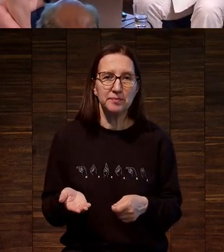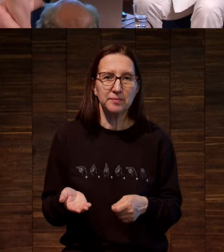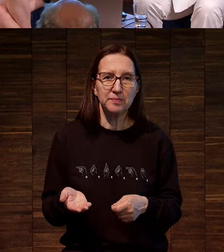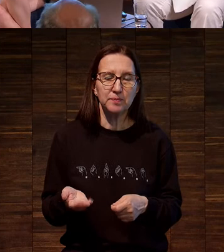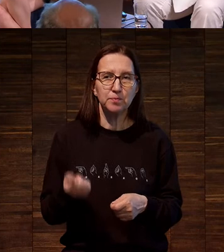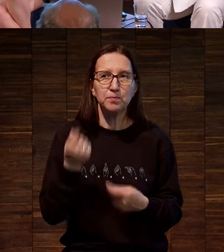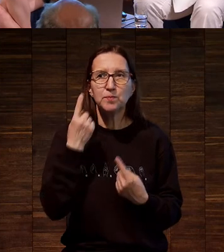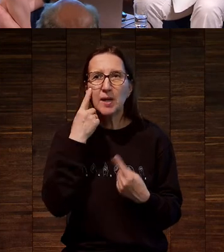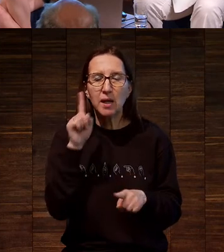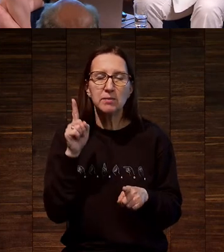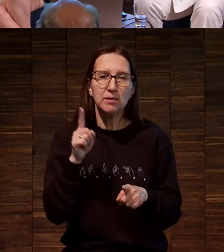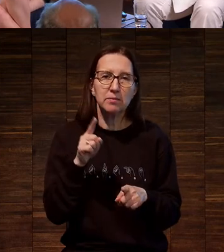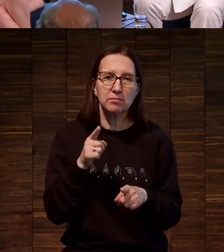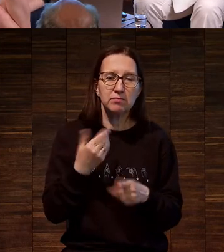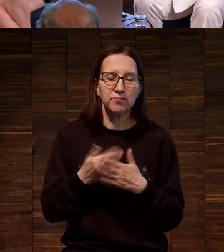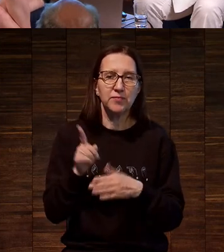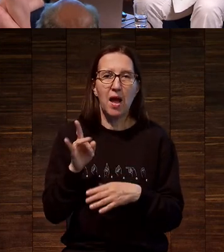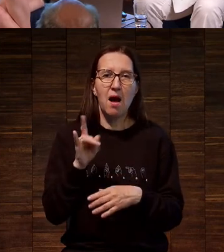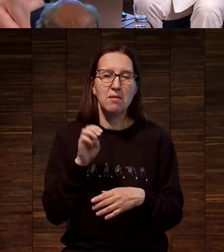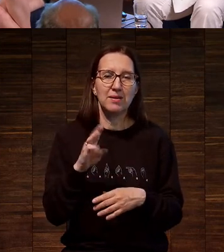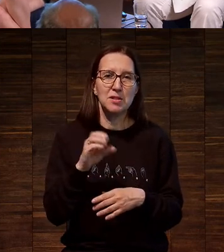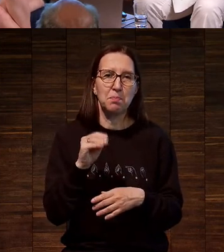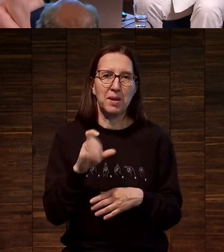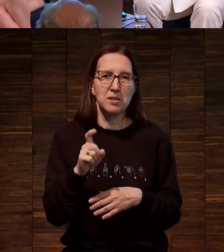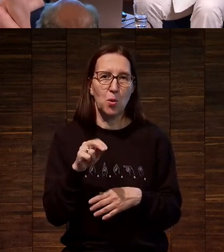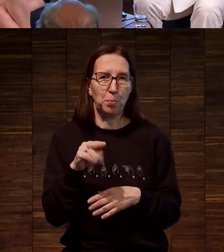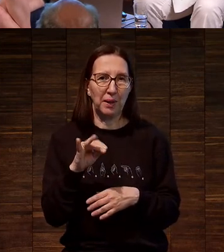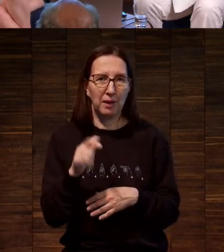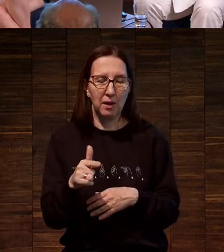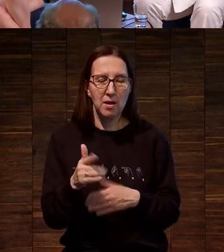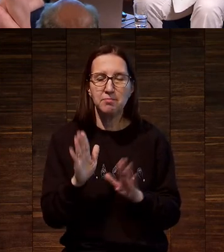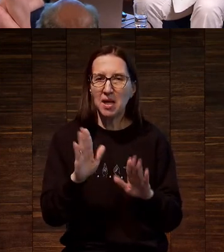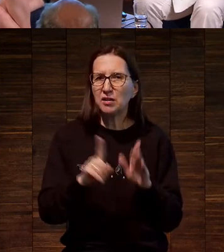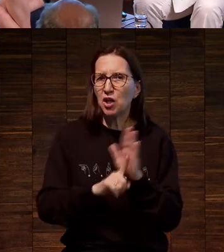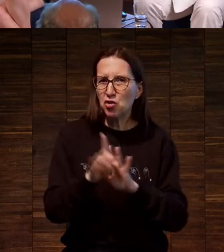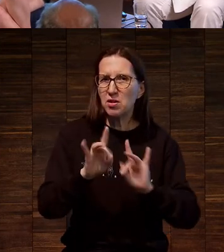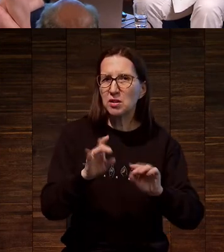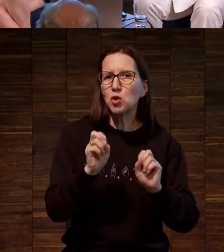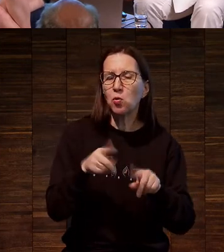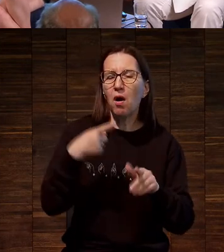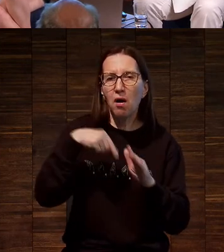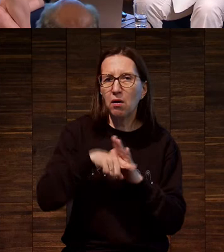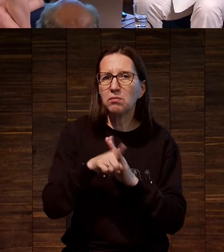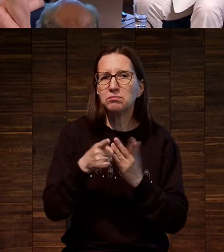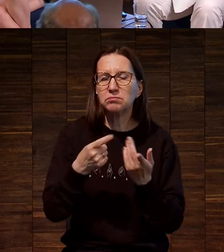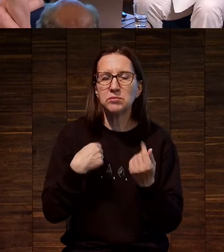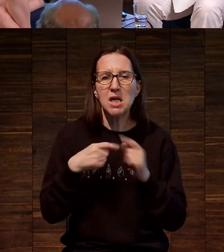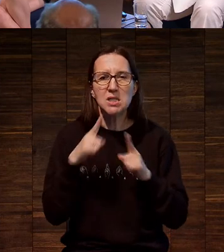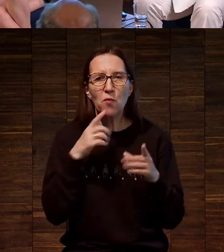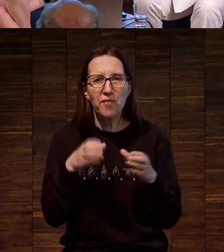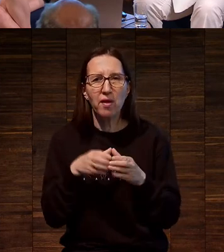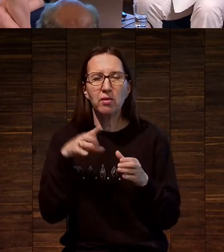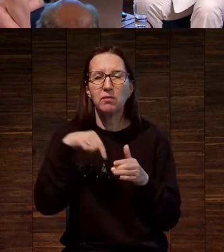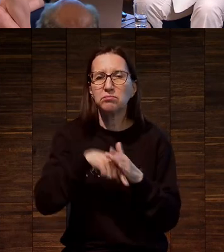создавая концепт, уже проект, ArtSpace. Да. Подожди, нужно рассказать, наверное, как он устроен сначала, сайт.